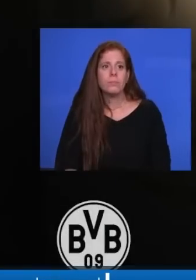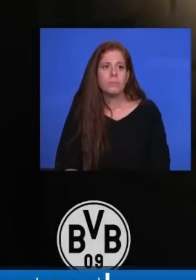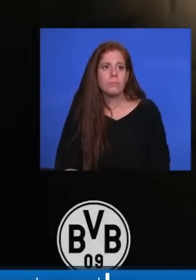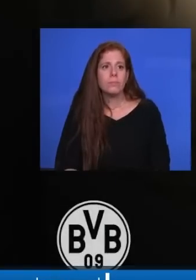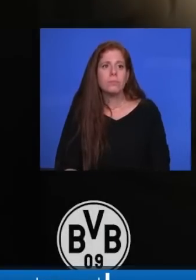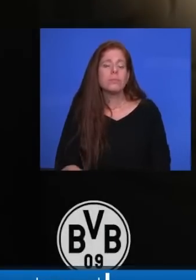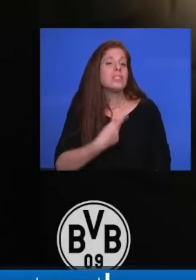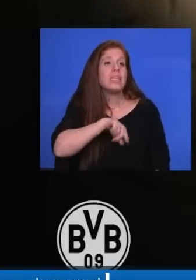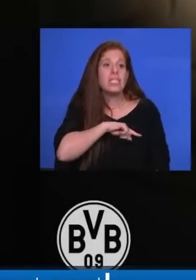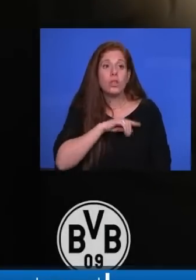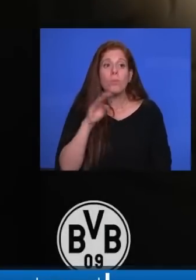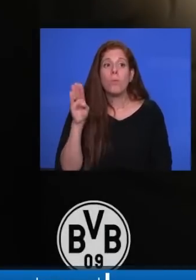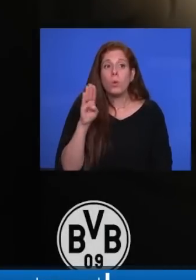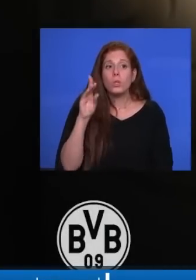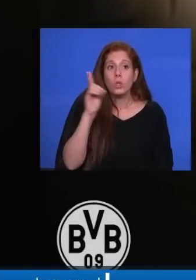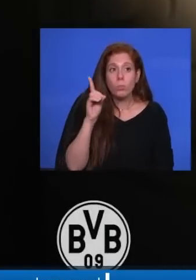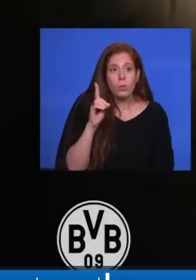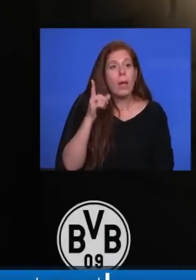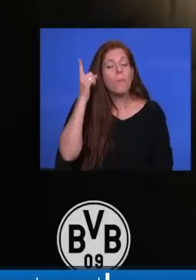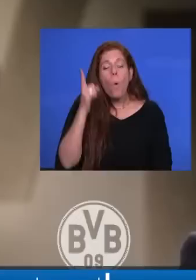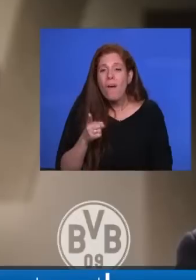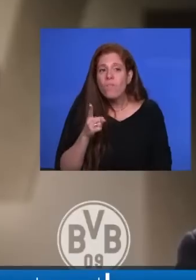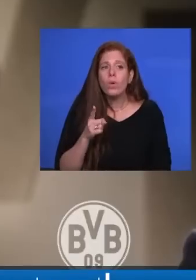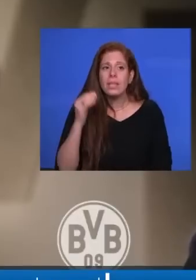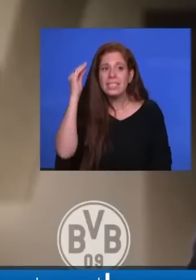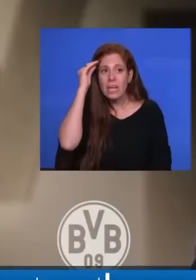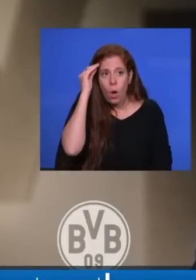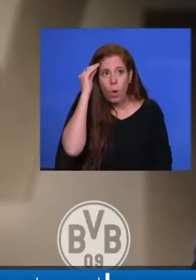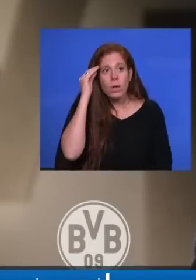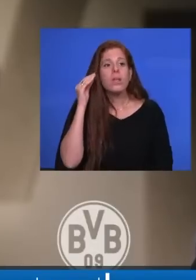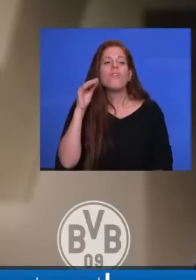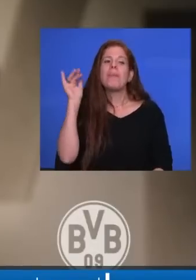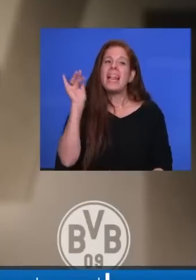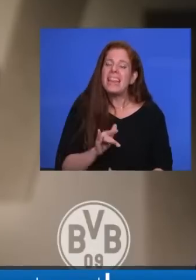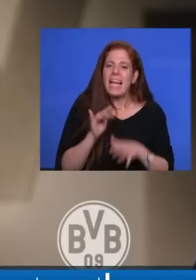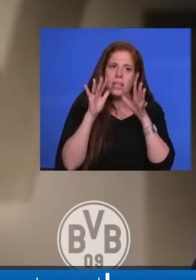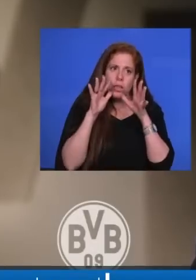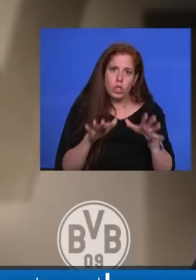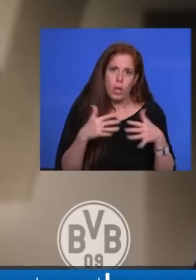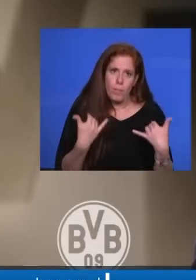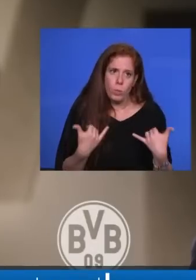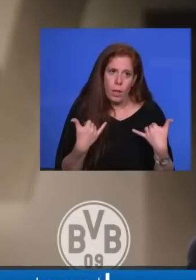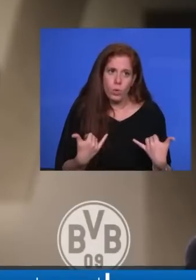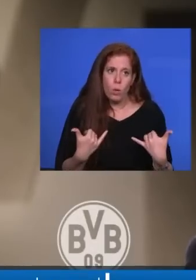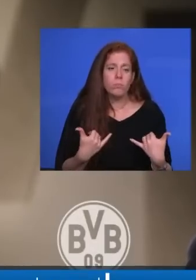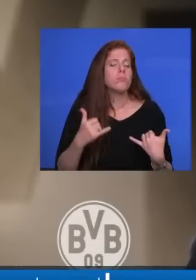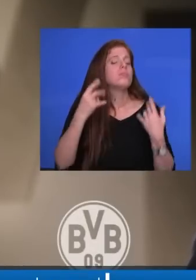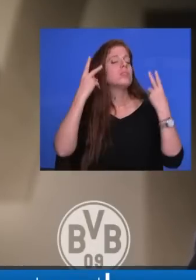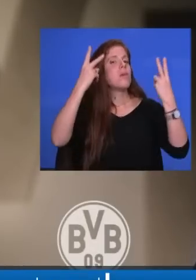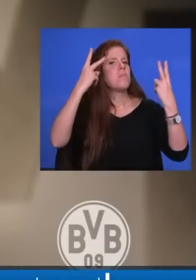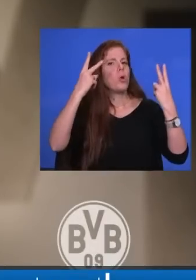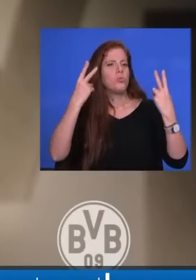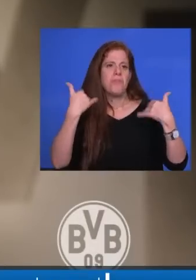bei Borussia Dortmund sind der Einsatz für diese Erinnerung und das Eintreten gegen den heutigen Antisemitismus ein besonderes